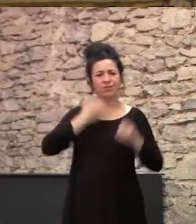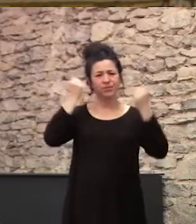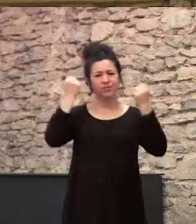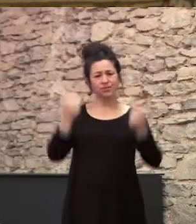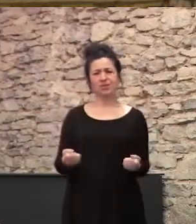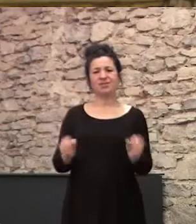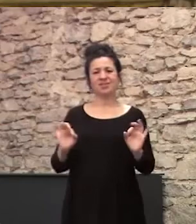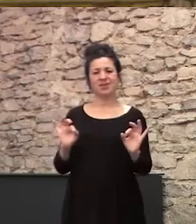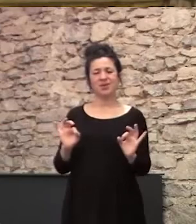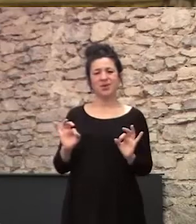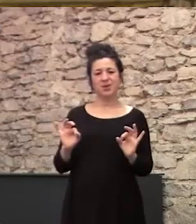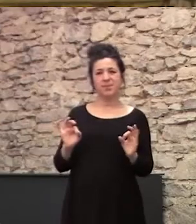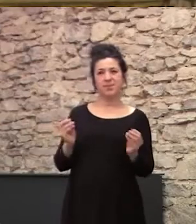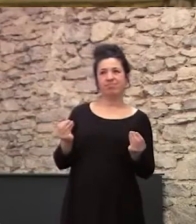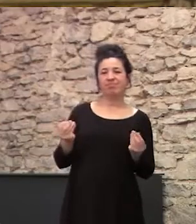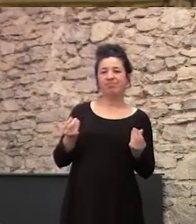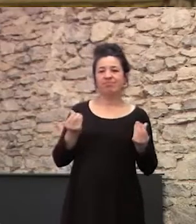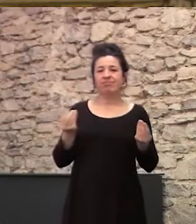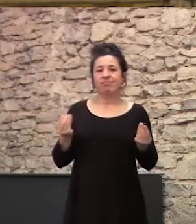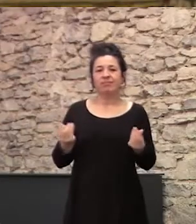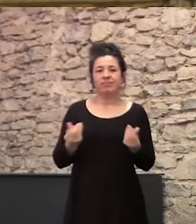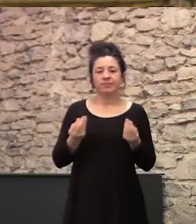oso gauza